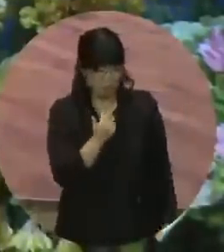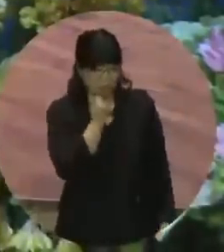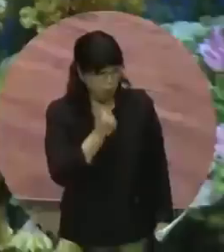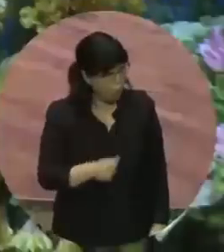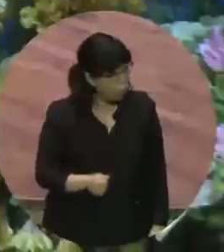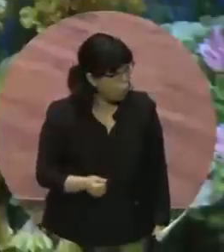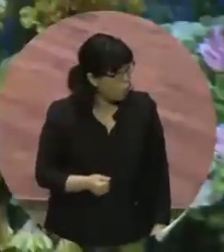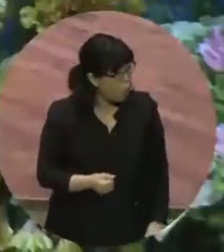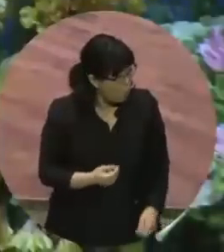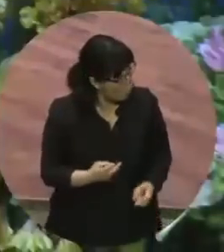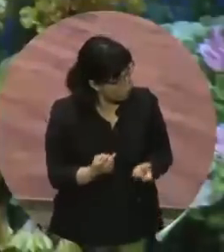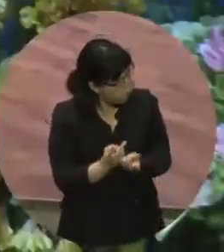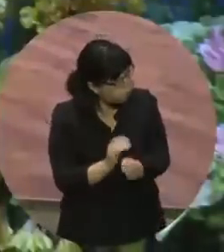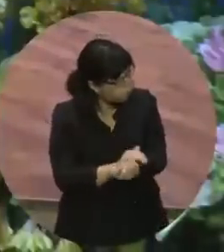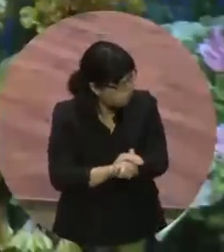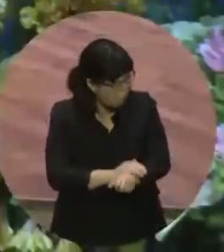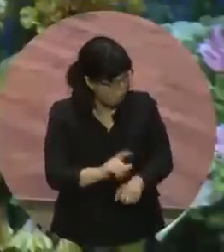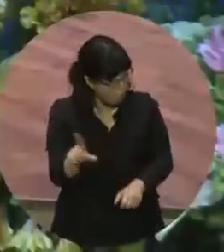범죄라.